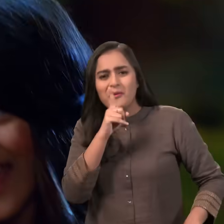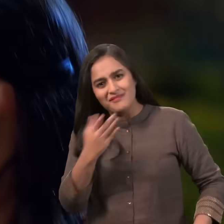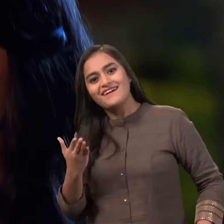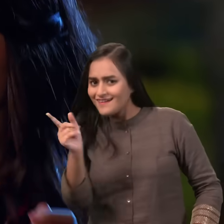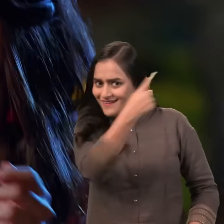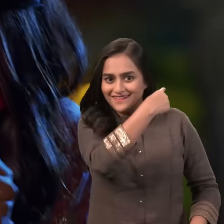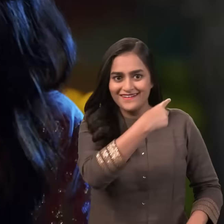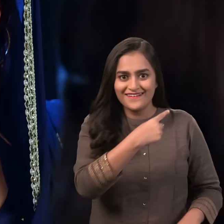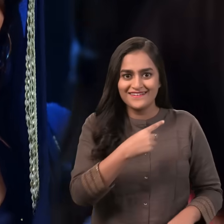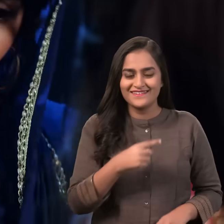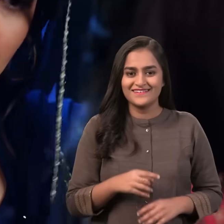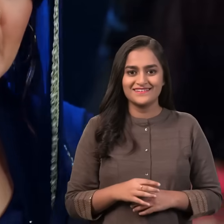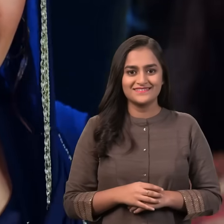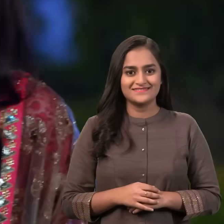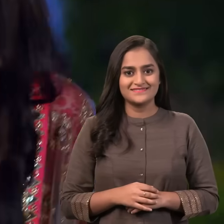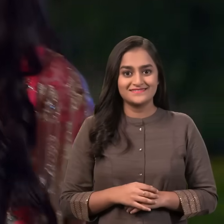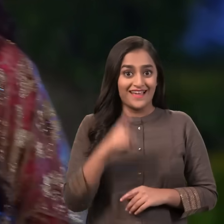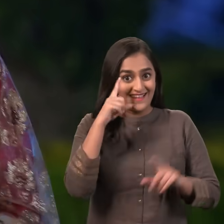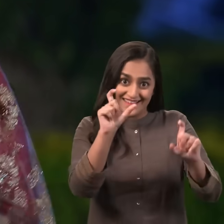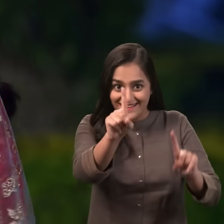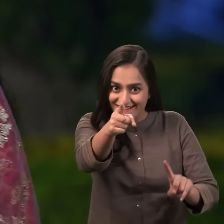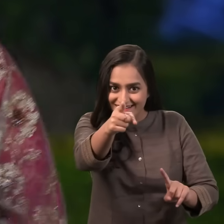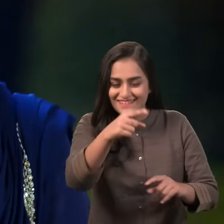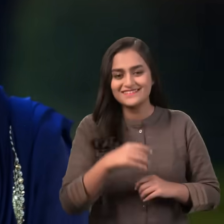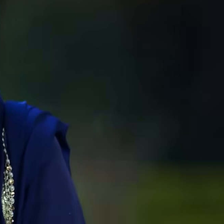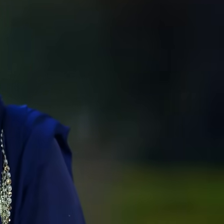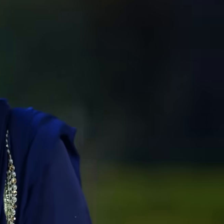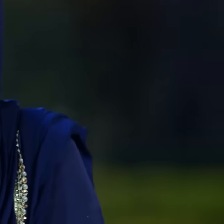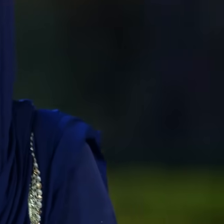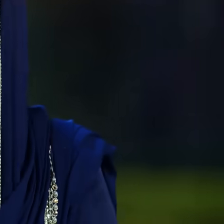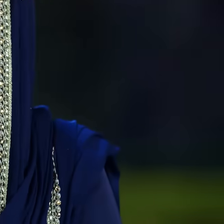चल, चपेट पड़ जाएगी। टेक केयर।